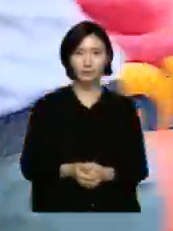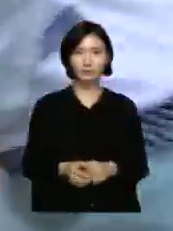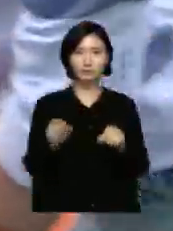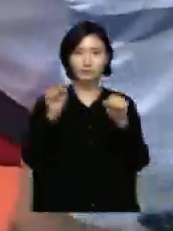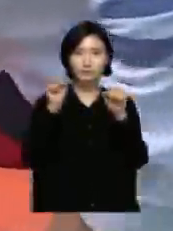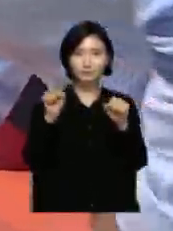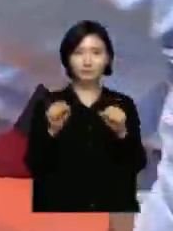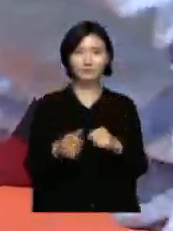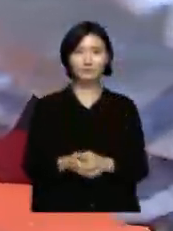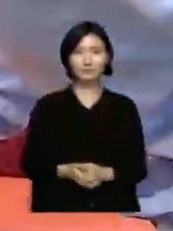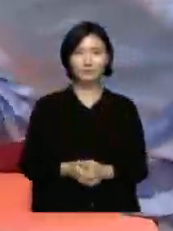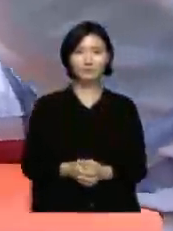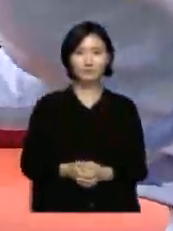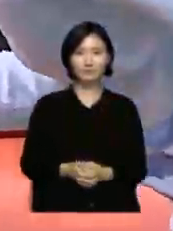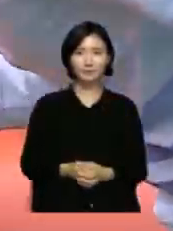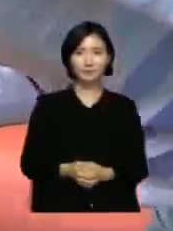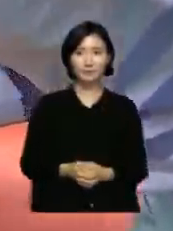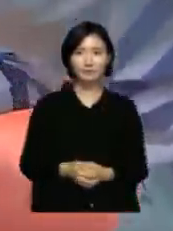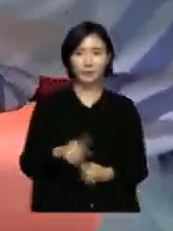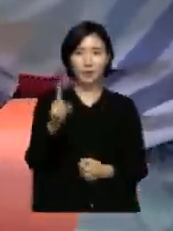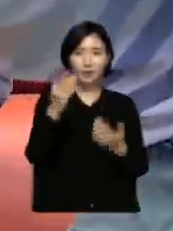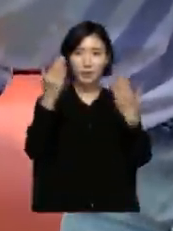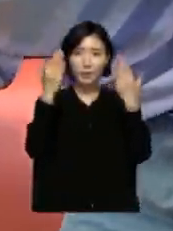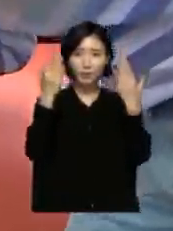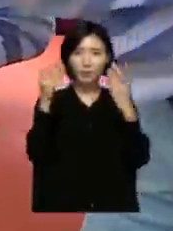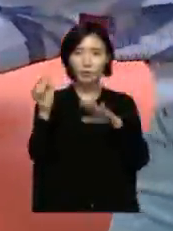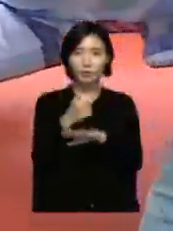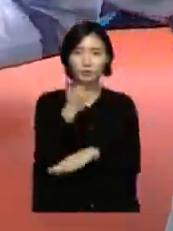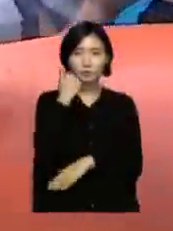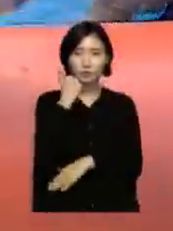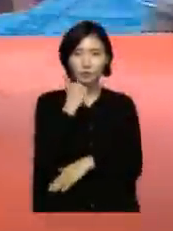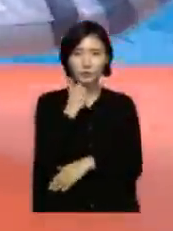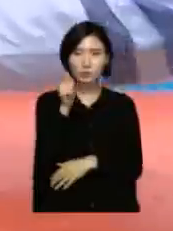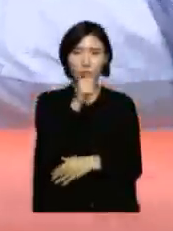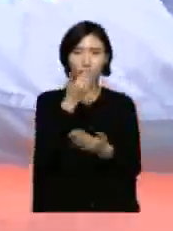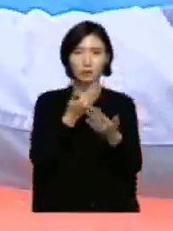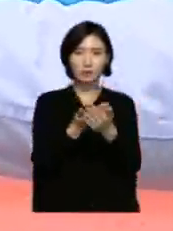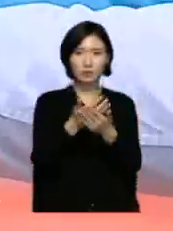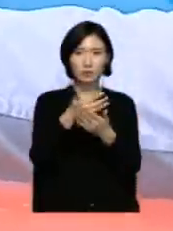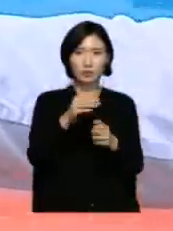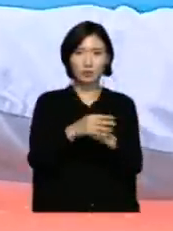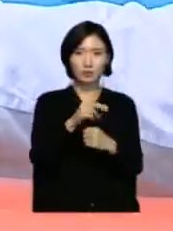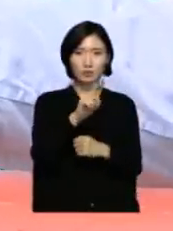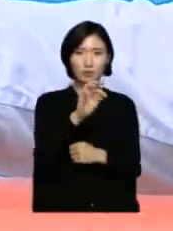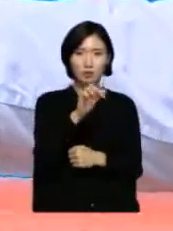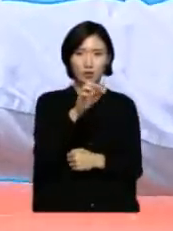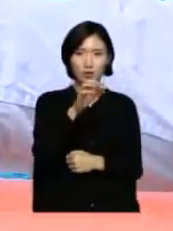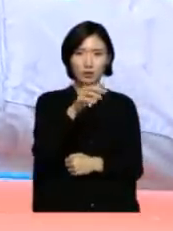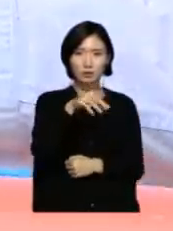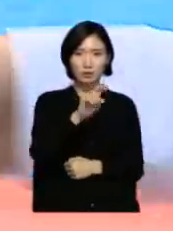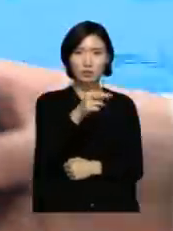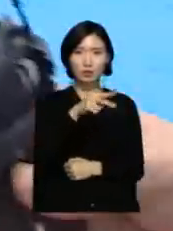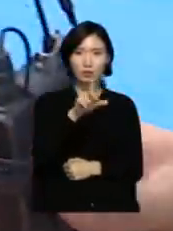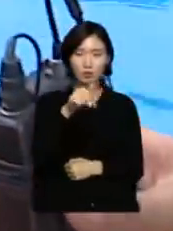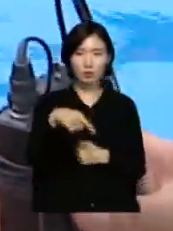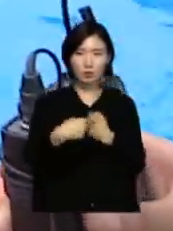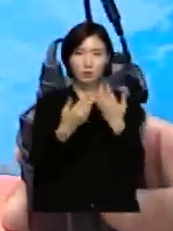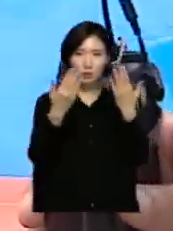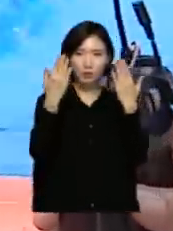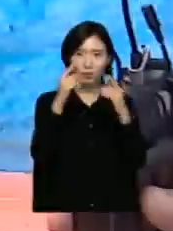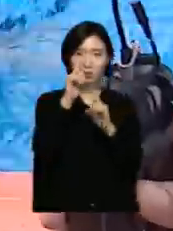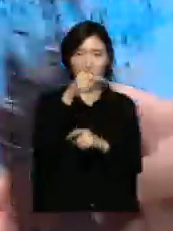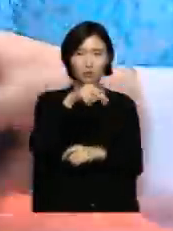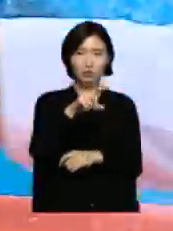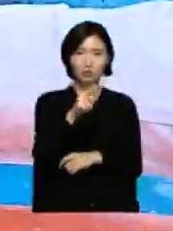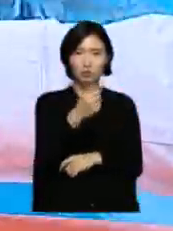안녕하세요. 안녕하세요. 어느 학교에 다니는 누군지 얘기 좀 해주세요. 창덕초등학교 이준호예요. 오늘